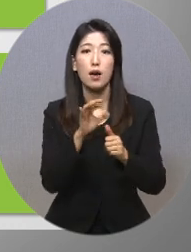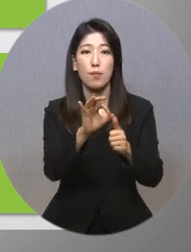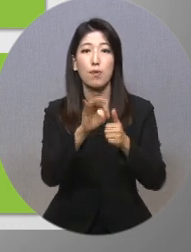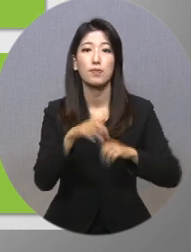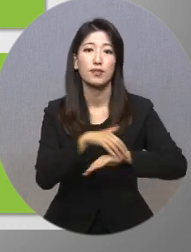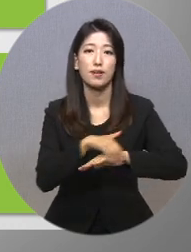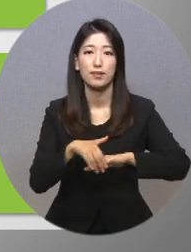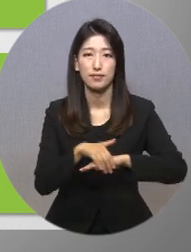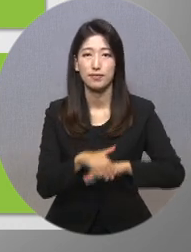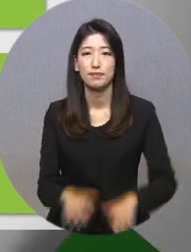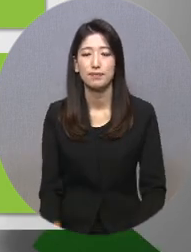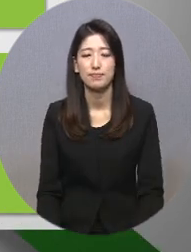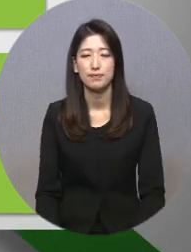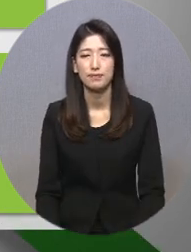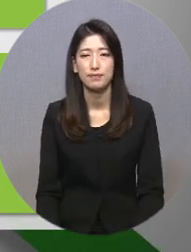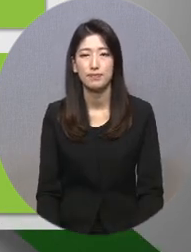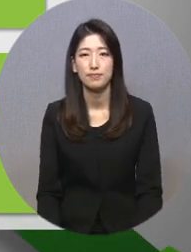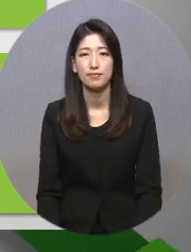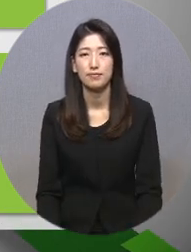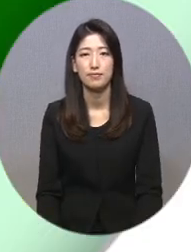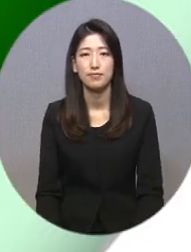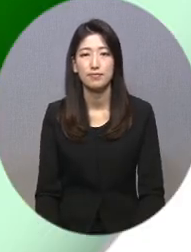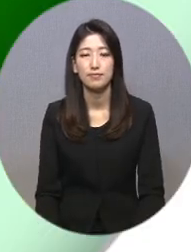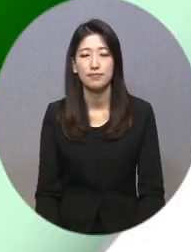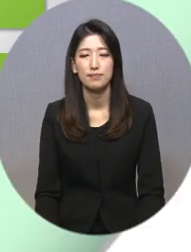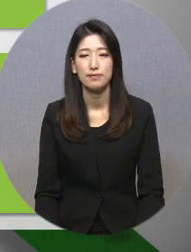담당지사는 충남지사입니다.